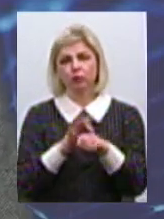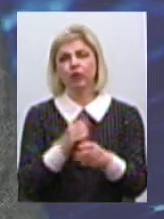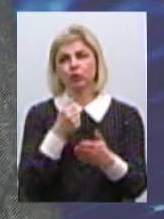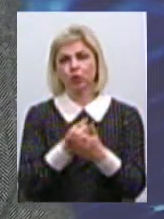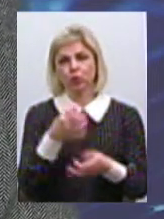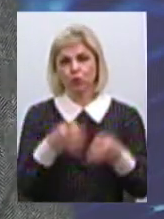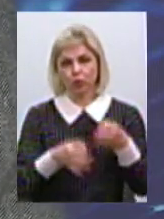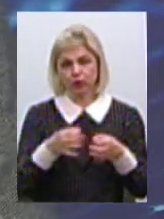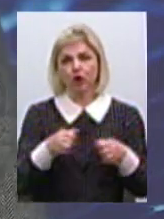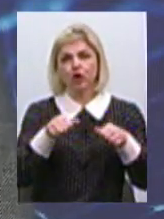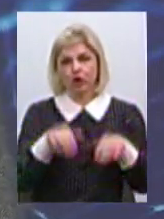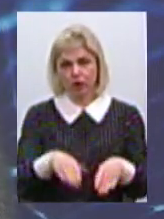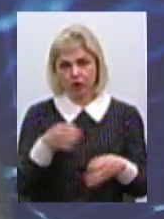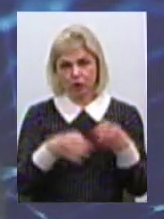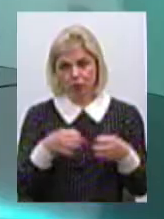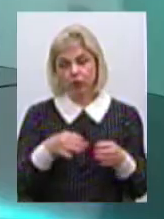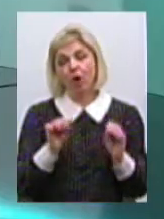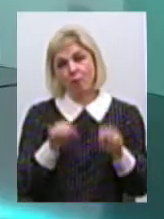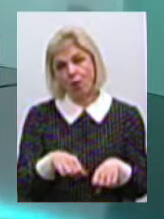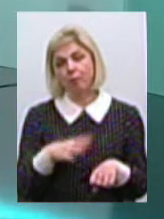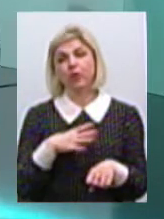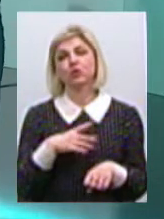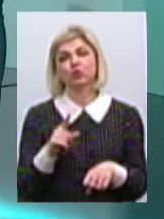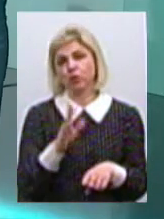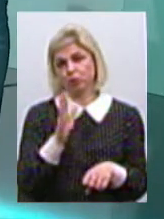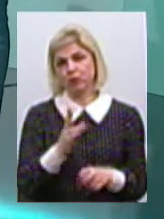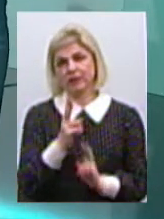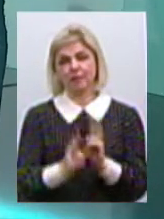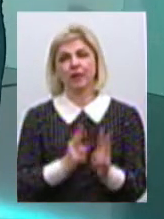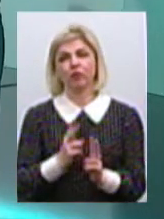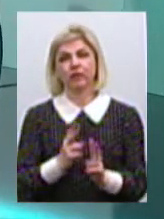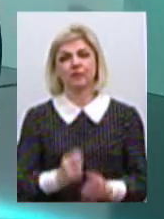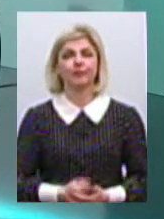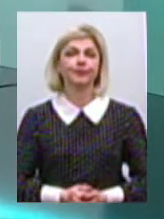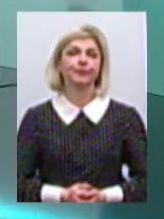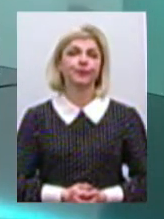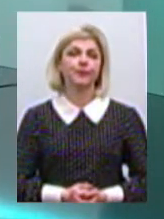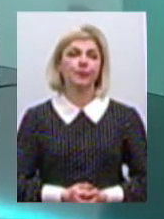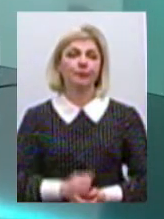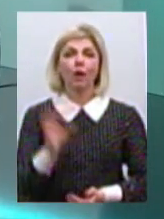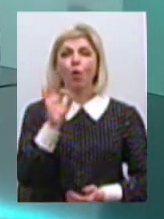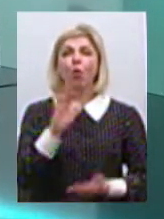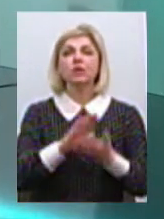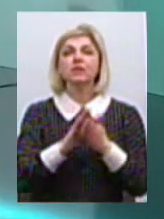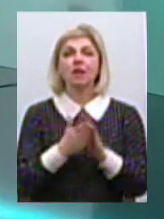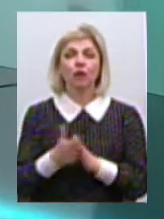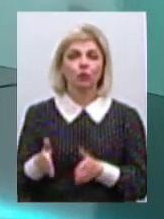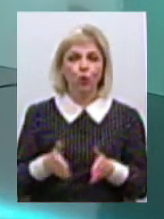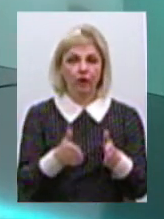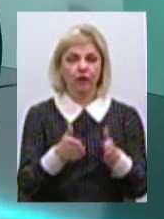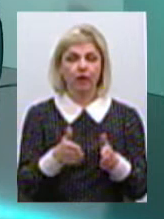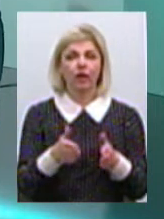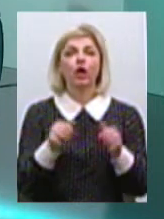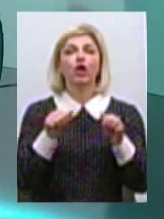судів. Тоді, може, щось у нас буде змінюватись. Знову ж таки, про стан доріг і їх збереження.